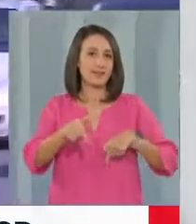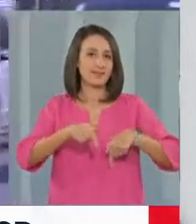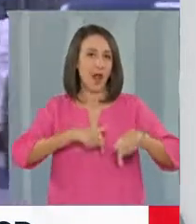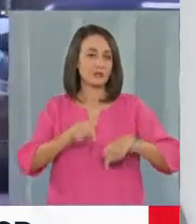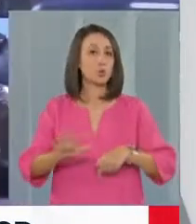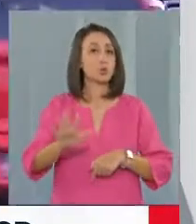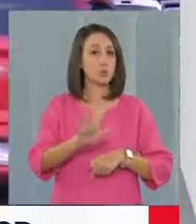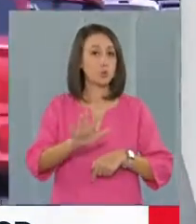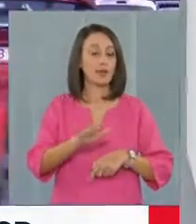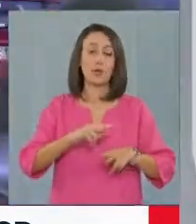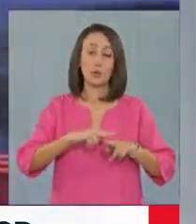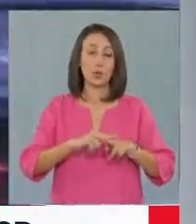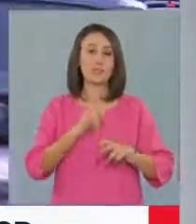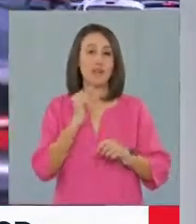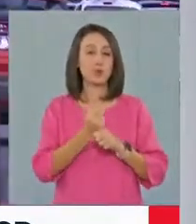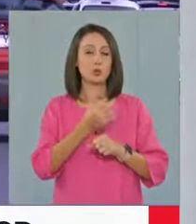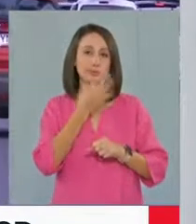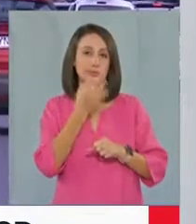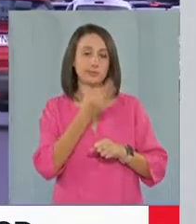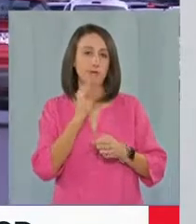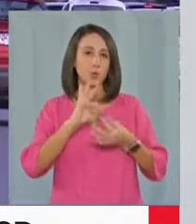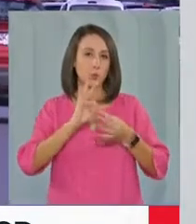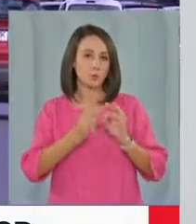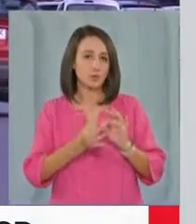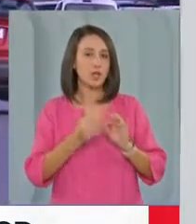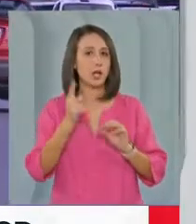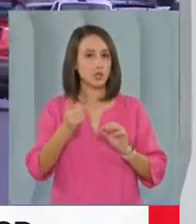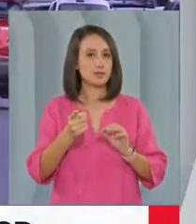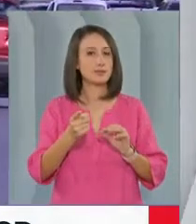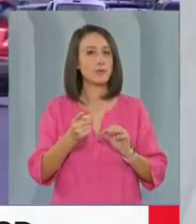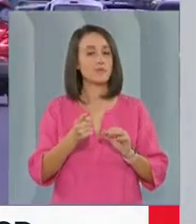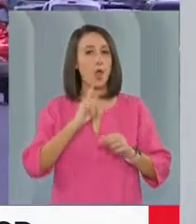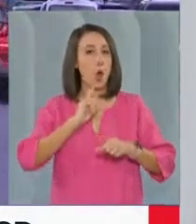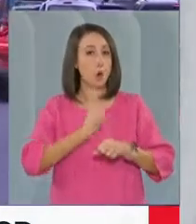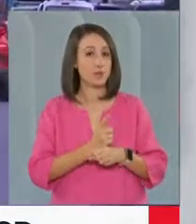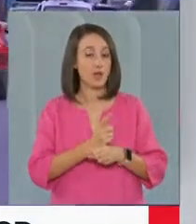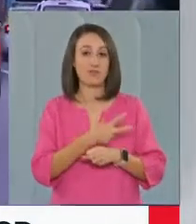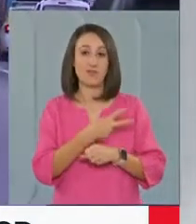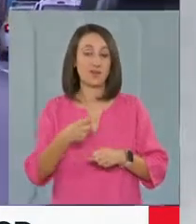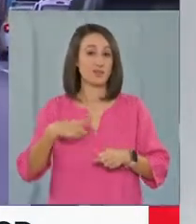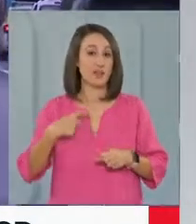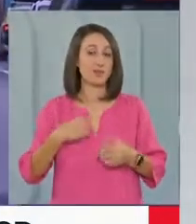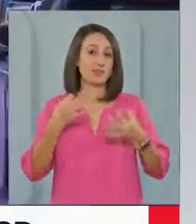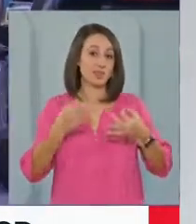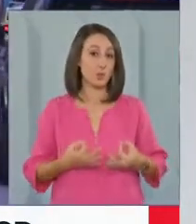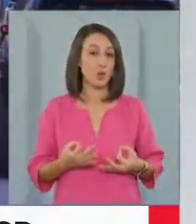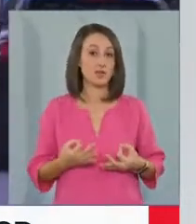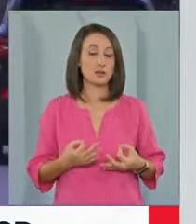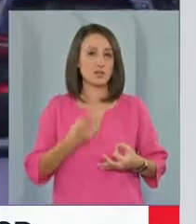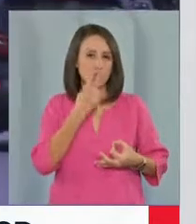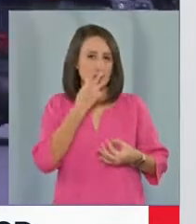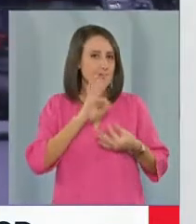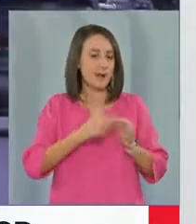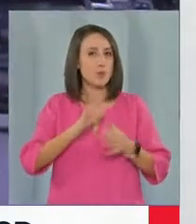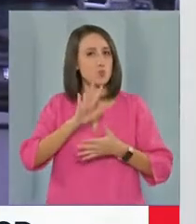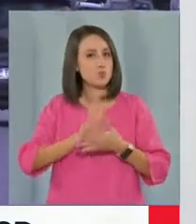fost formulată această regulă și fără a avea niște garanții în sensul în care ce înțelegem prin murdar, ce